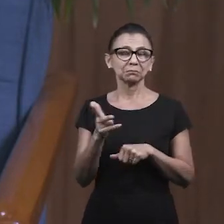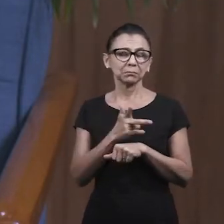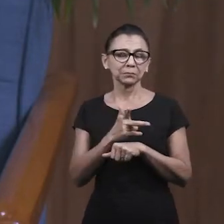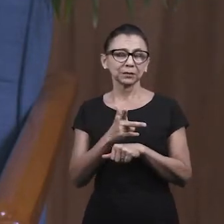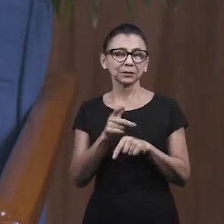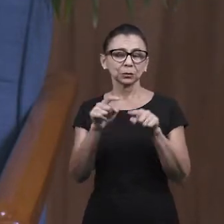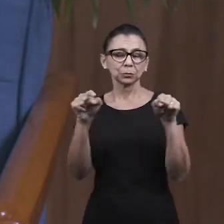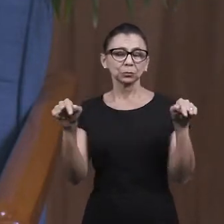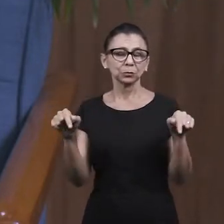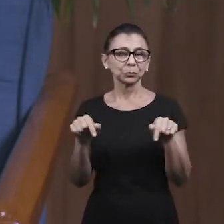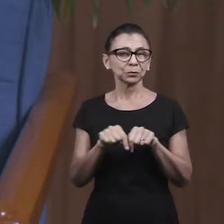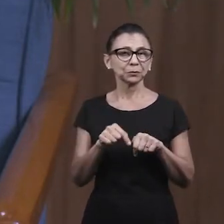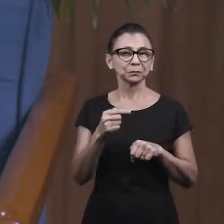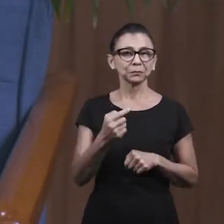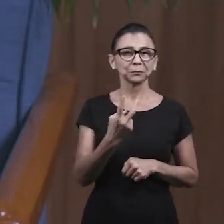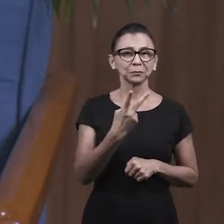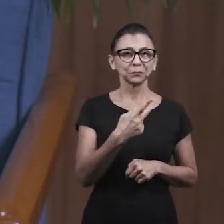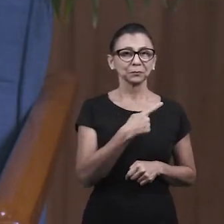ici